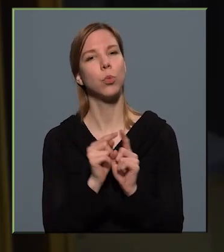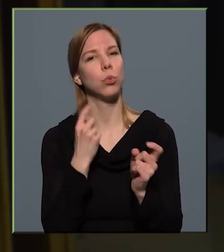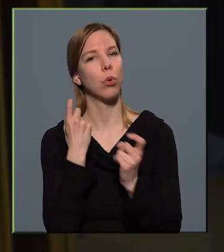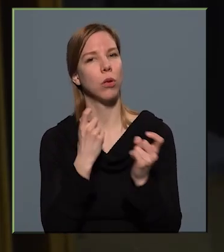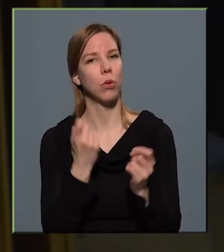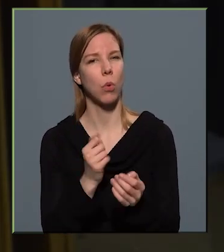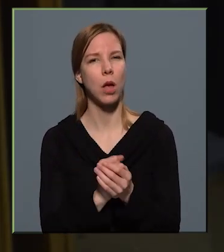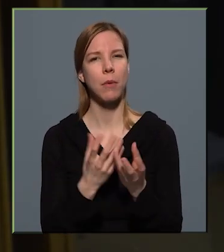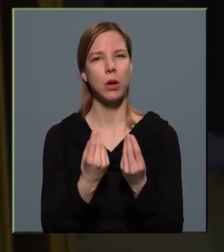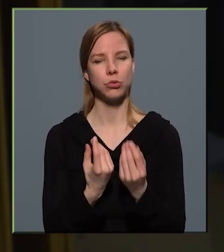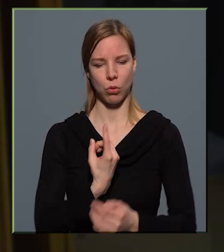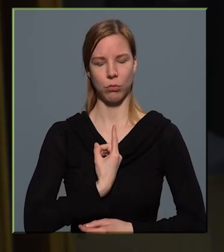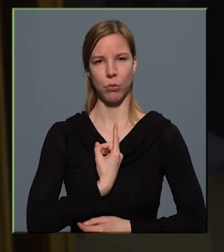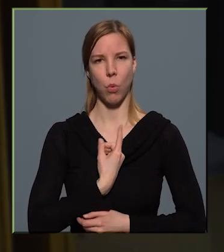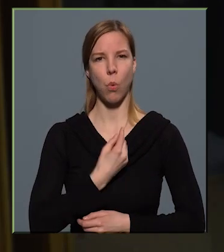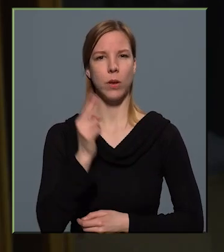nagyon sok önismerettel,